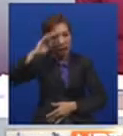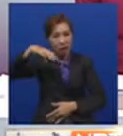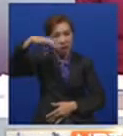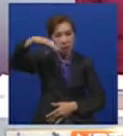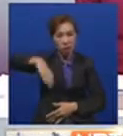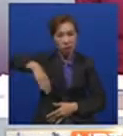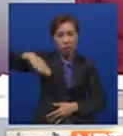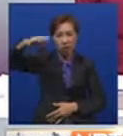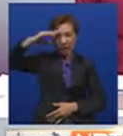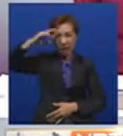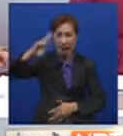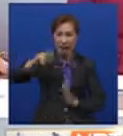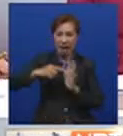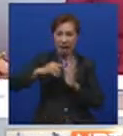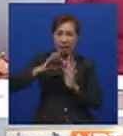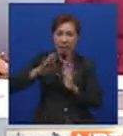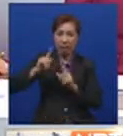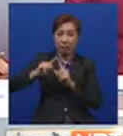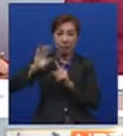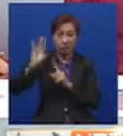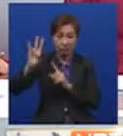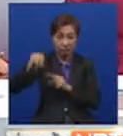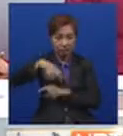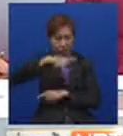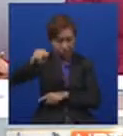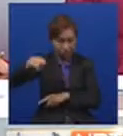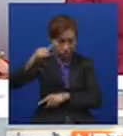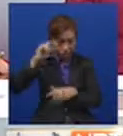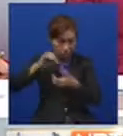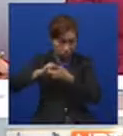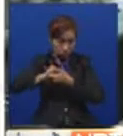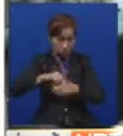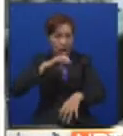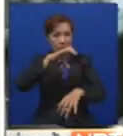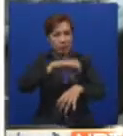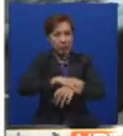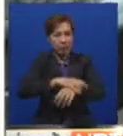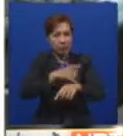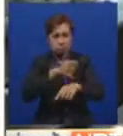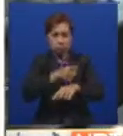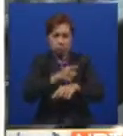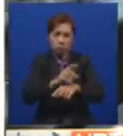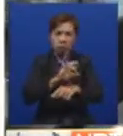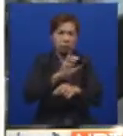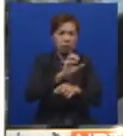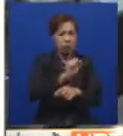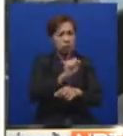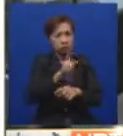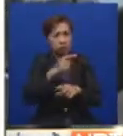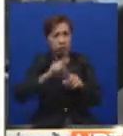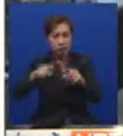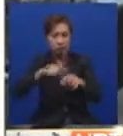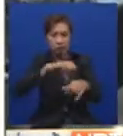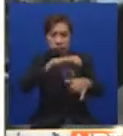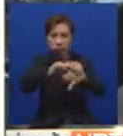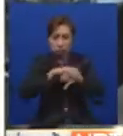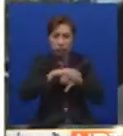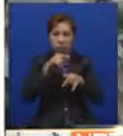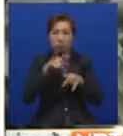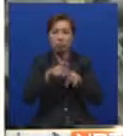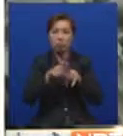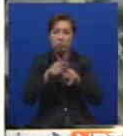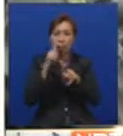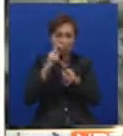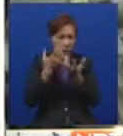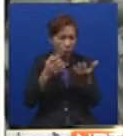ทหารราบที่ 7แม่ฮ่องสอนได้จับกุมนะคะนักการเมืองท้องถิ่นค่ะในพื้นที่นะคะในเรื่องของการลักลอบค่ะการค้ายาเสพติดพร้อมของ